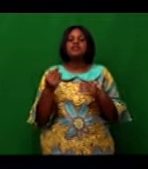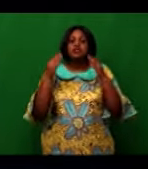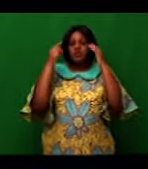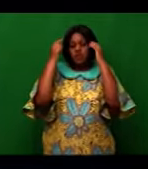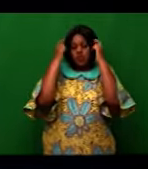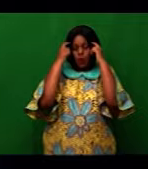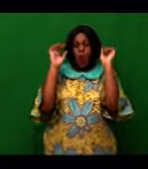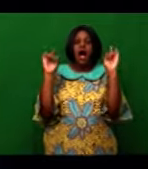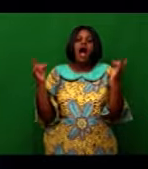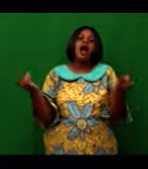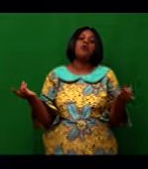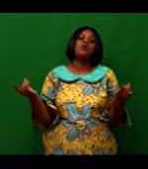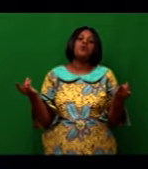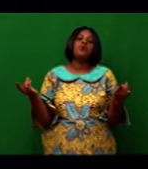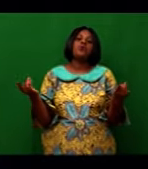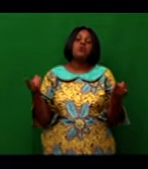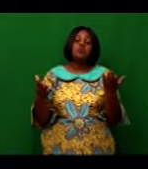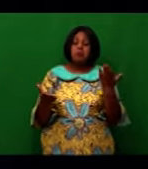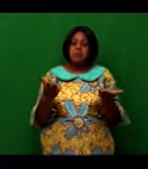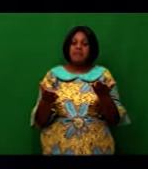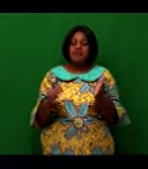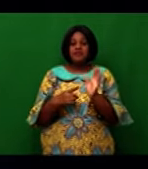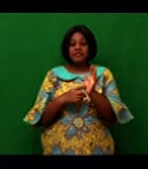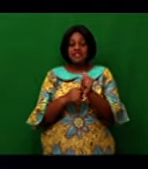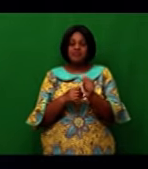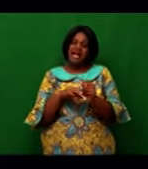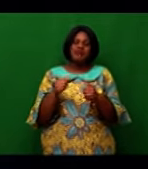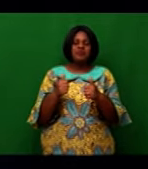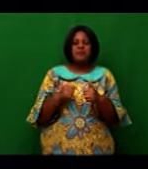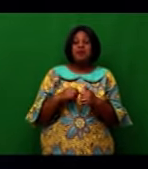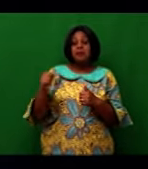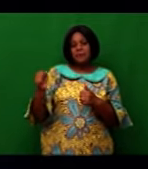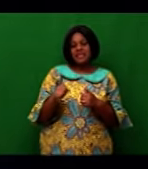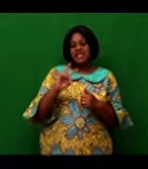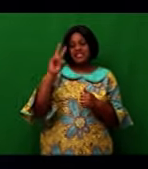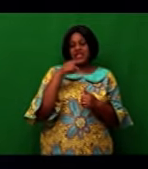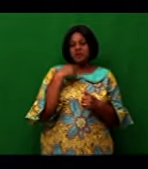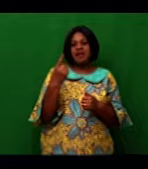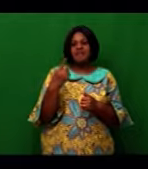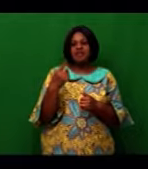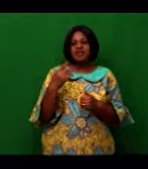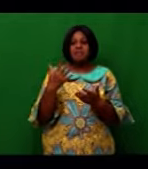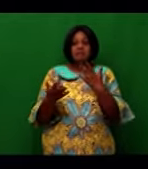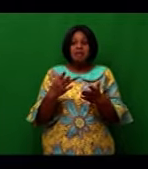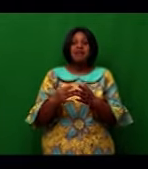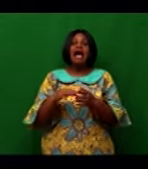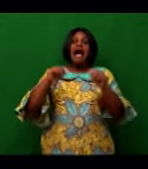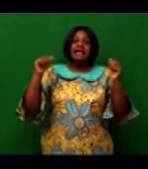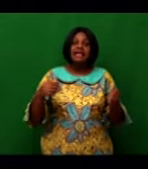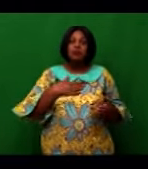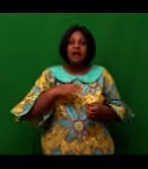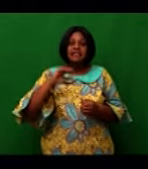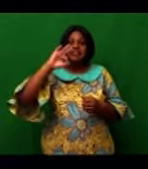tichaziva sei kuti vacharamba vakabata vimbiso iyoyo vacharamba vakazvichengetedza vasingazobudi